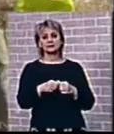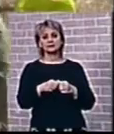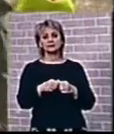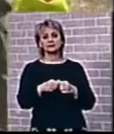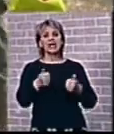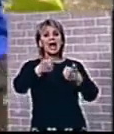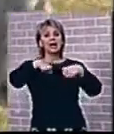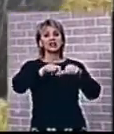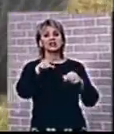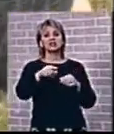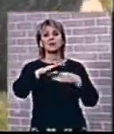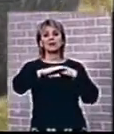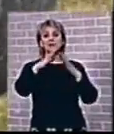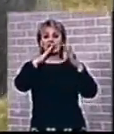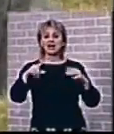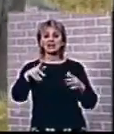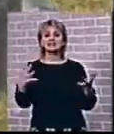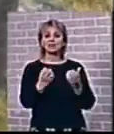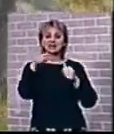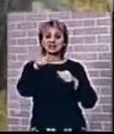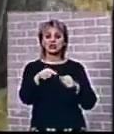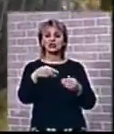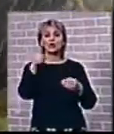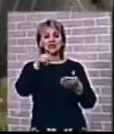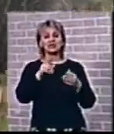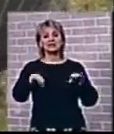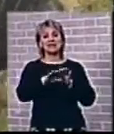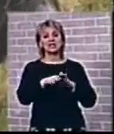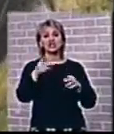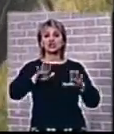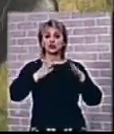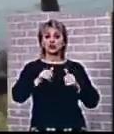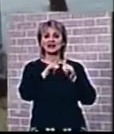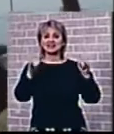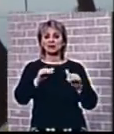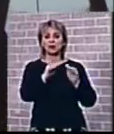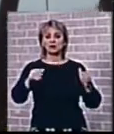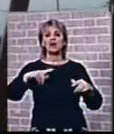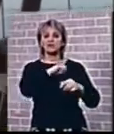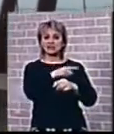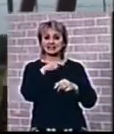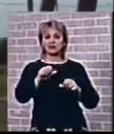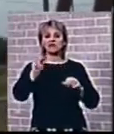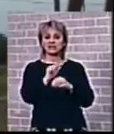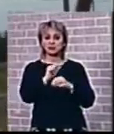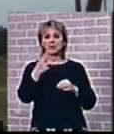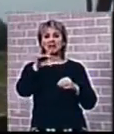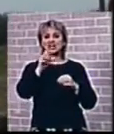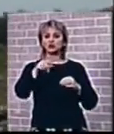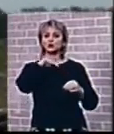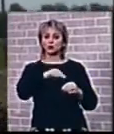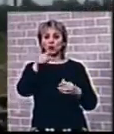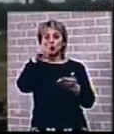стрелять. Организаторы полевого лагеря, спасатели, уверены, что такие тренировки развивают подростков физически, воспитывают патриотический